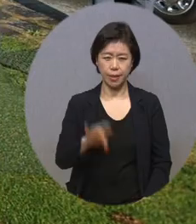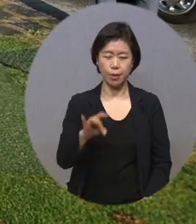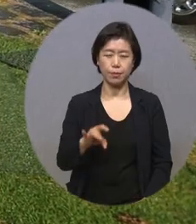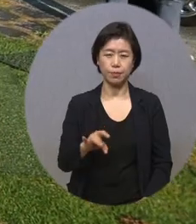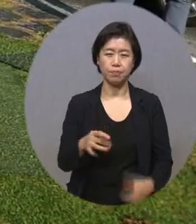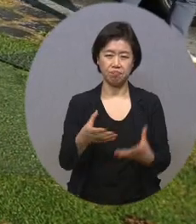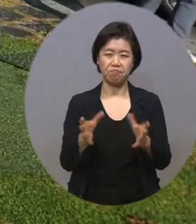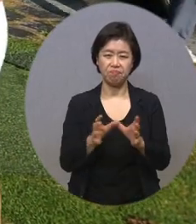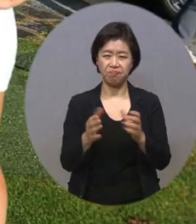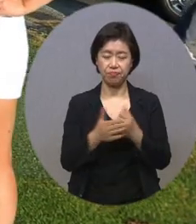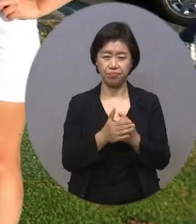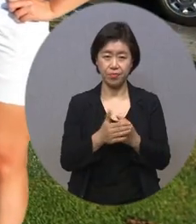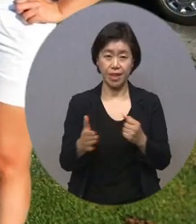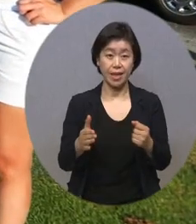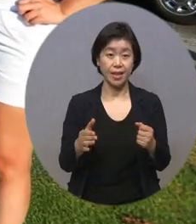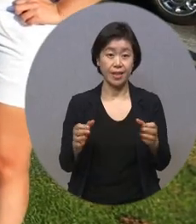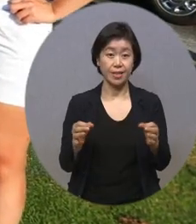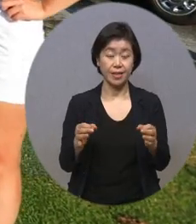간단하게